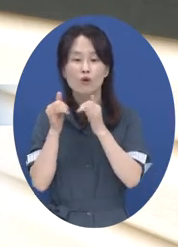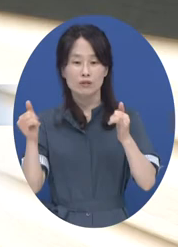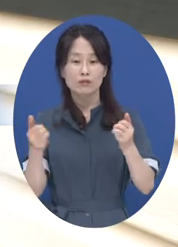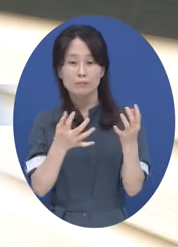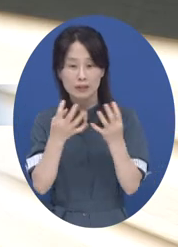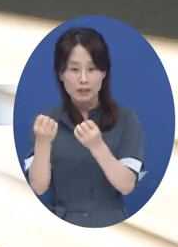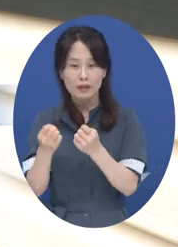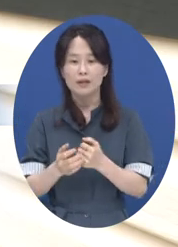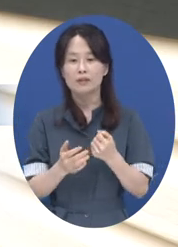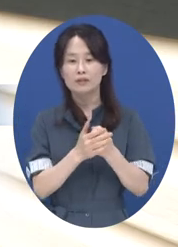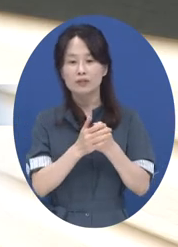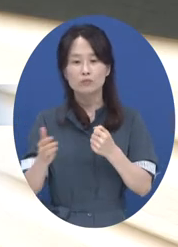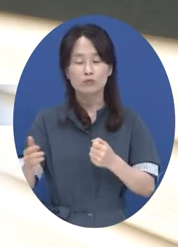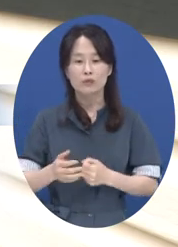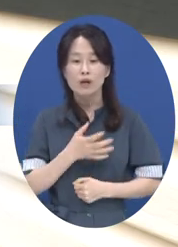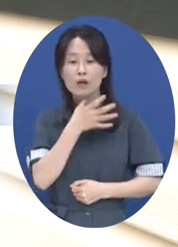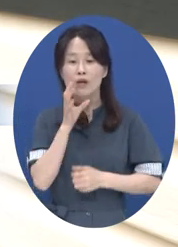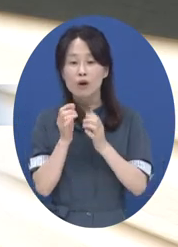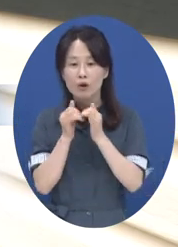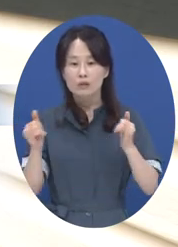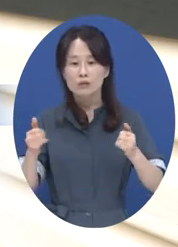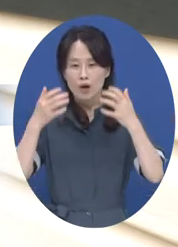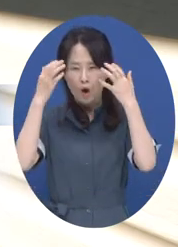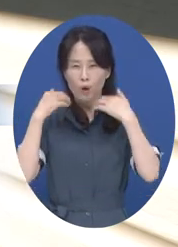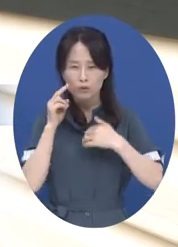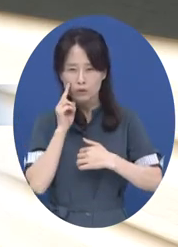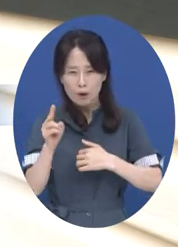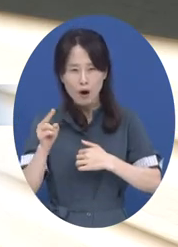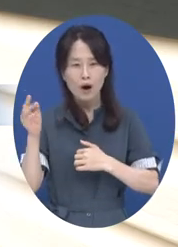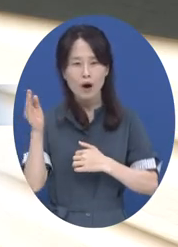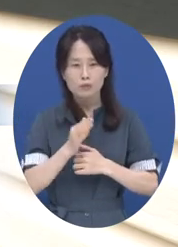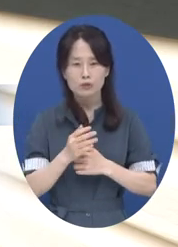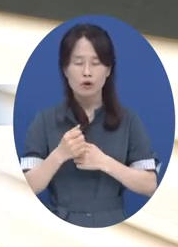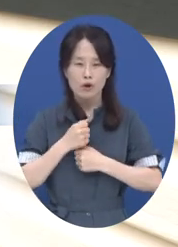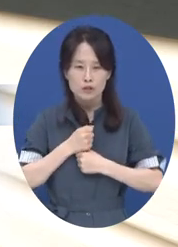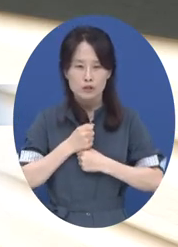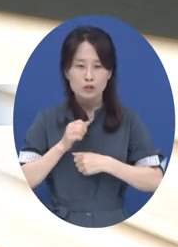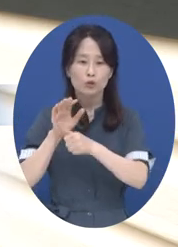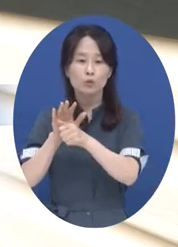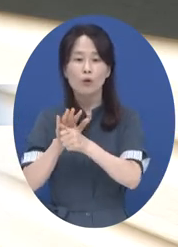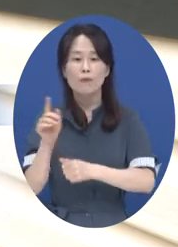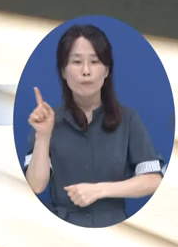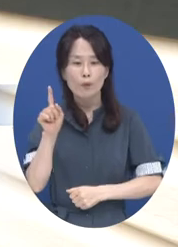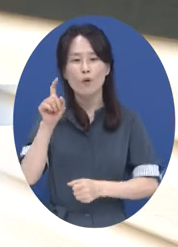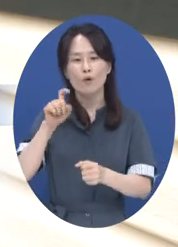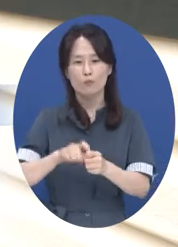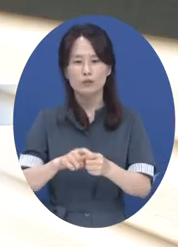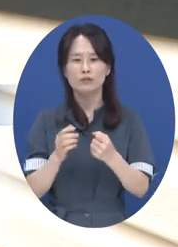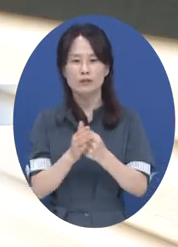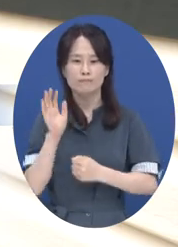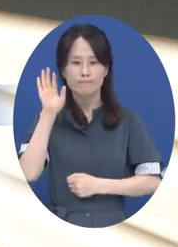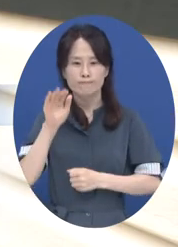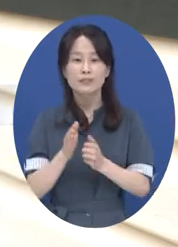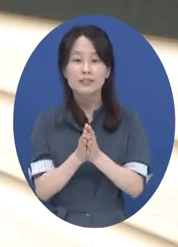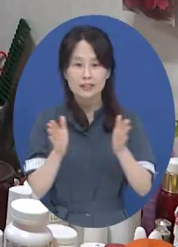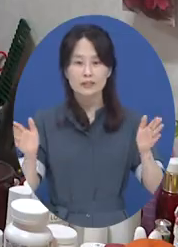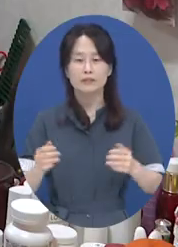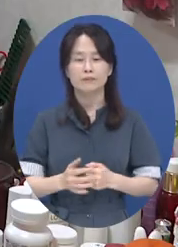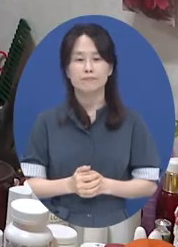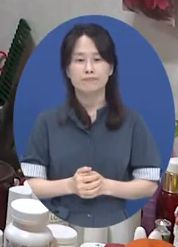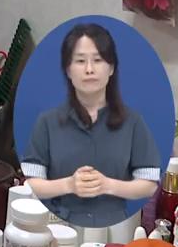이제 어르신들이 많거든요 그래서 그분들을 어떠한 폭염으로 더 어떻게 지킬 것이냐 그런 취지에서 출발을 하게